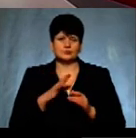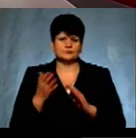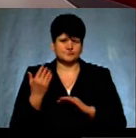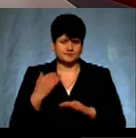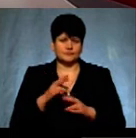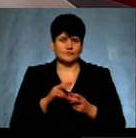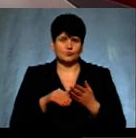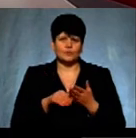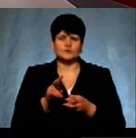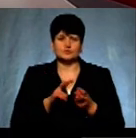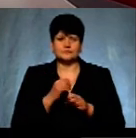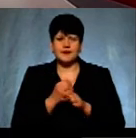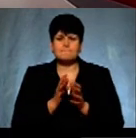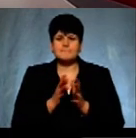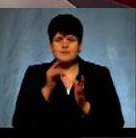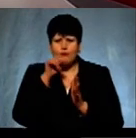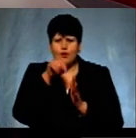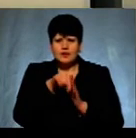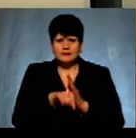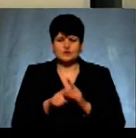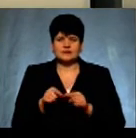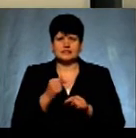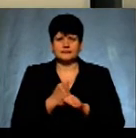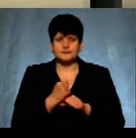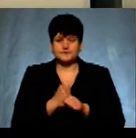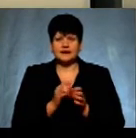людям. Єдине, що більш поглиблюються їхні функції і